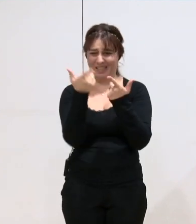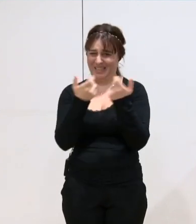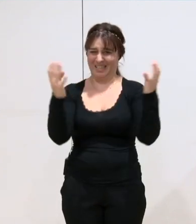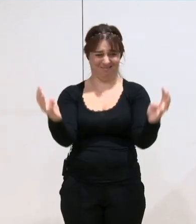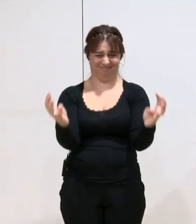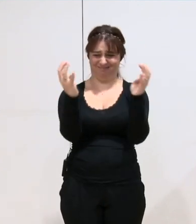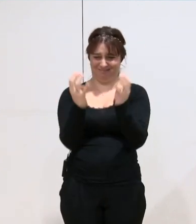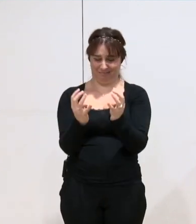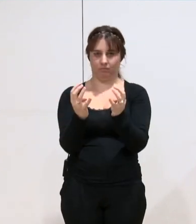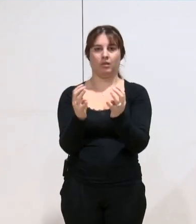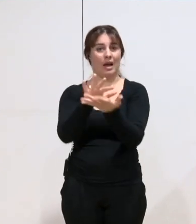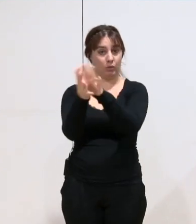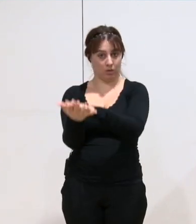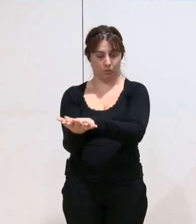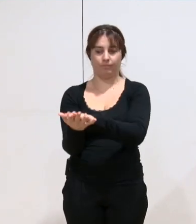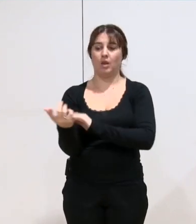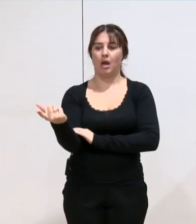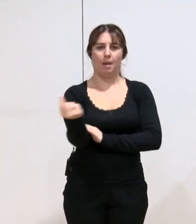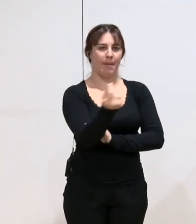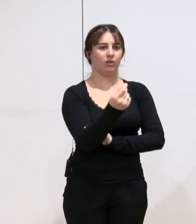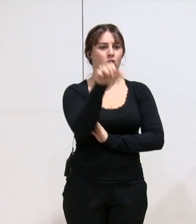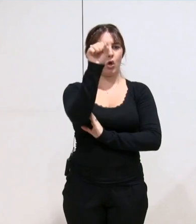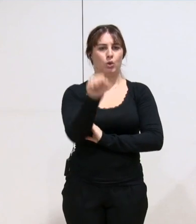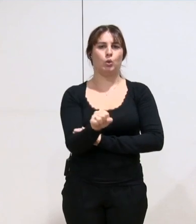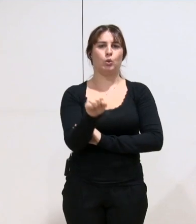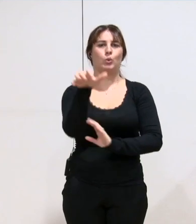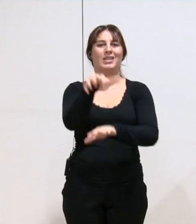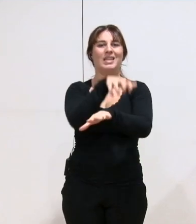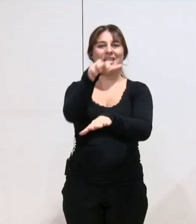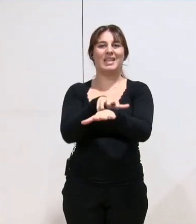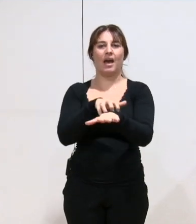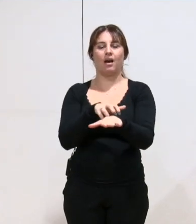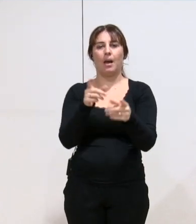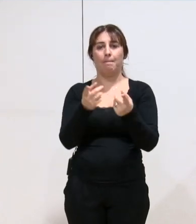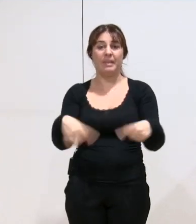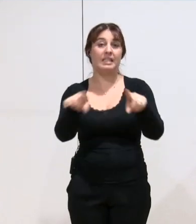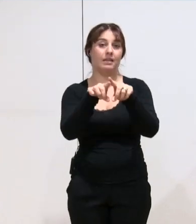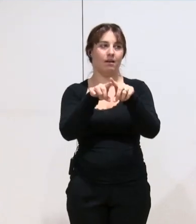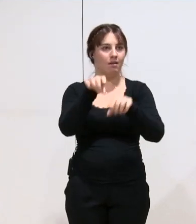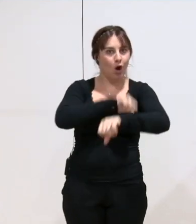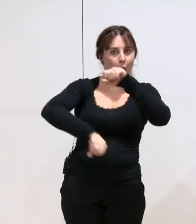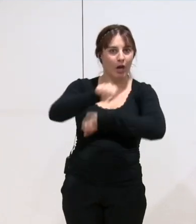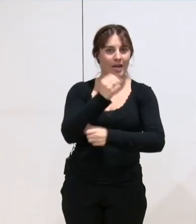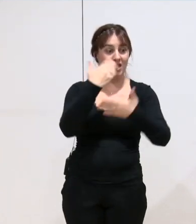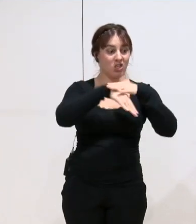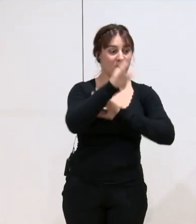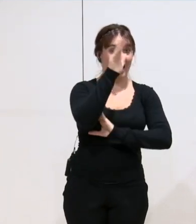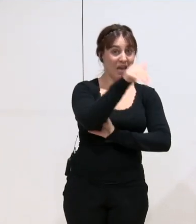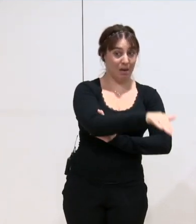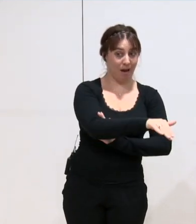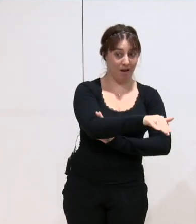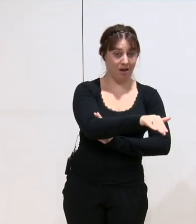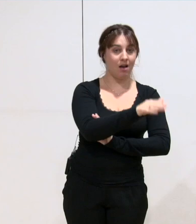avec ces clubs, l'Entente Sud-Isère Piste organise des manifestations sur la piste d'Ébain pendant la